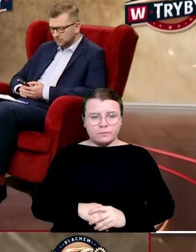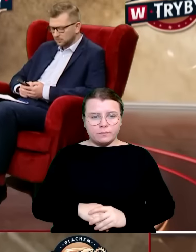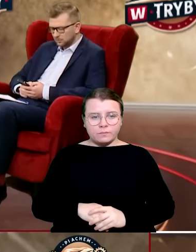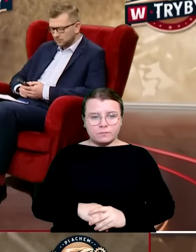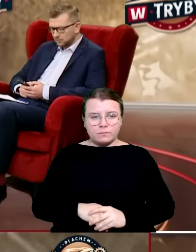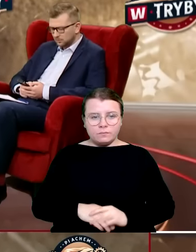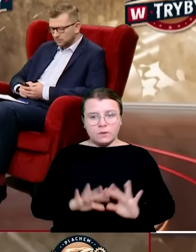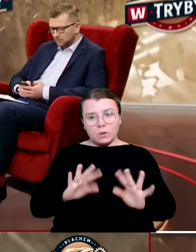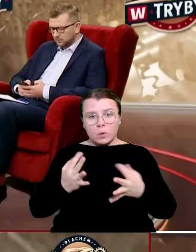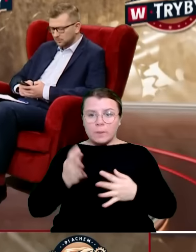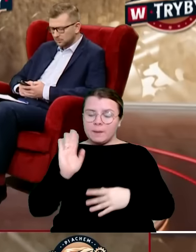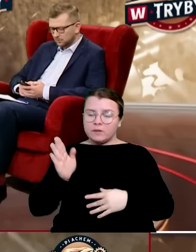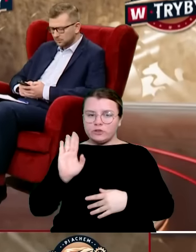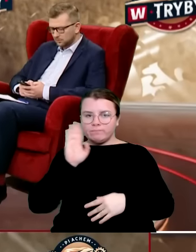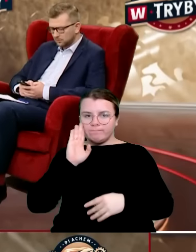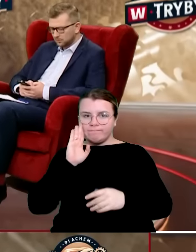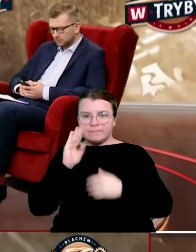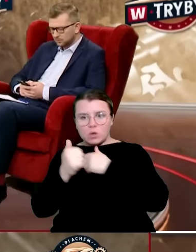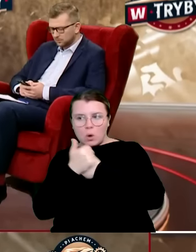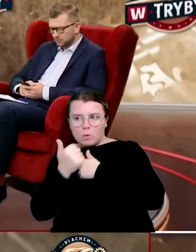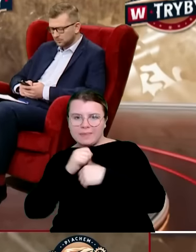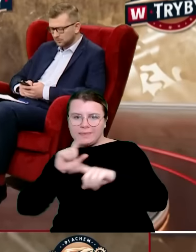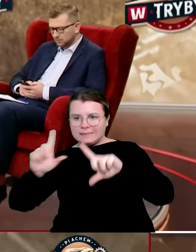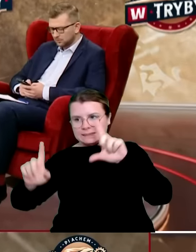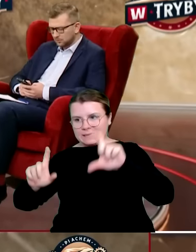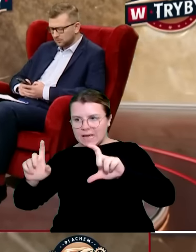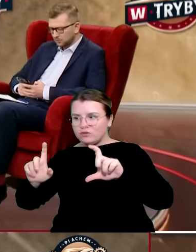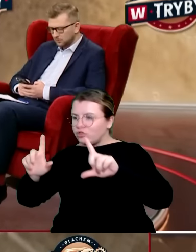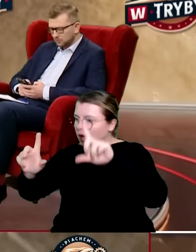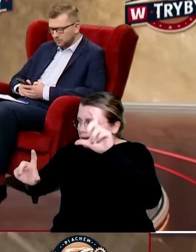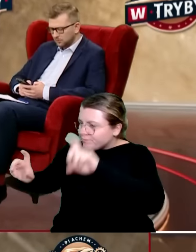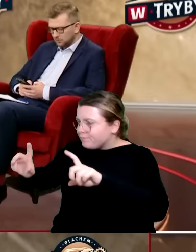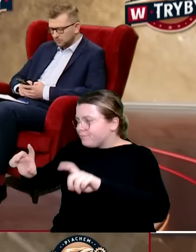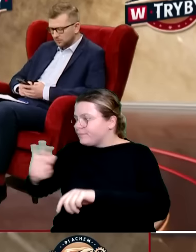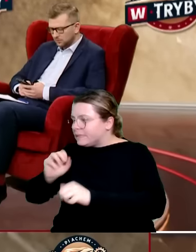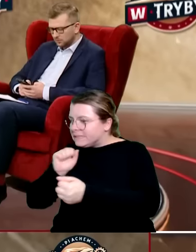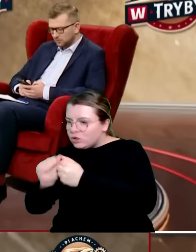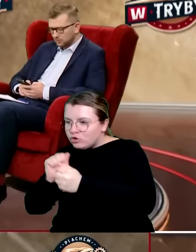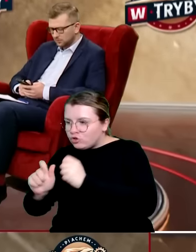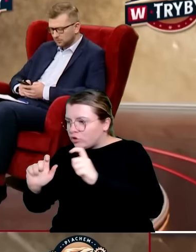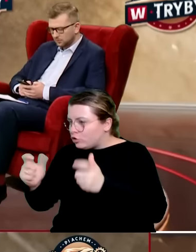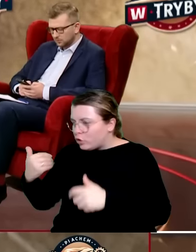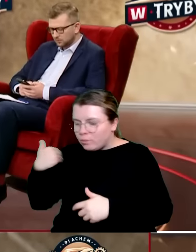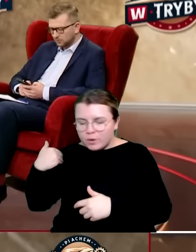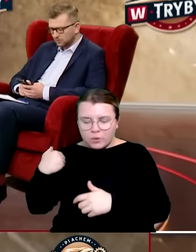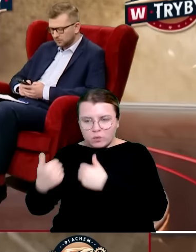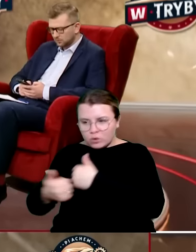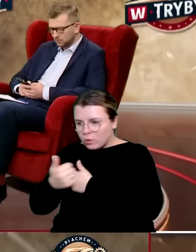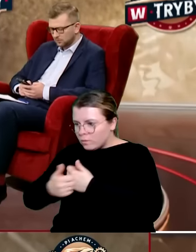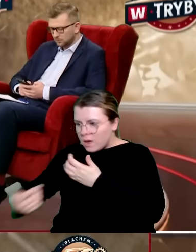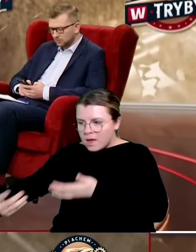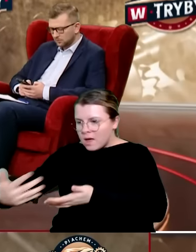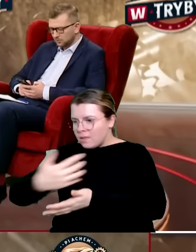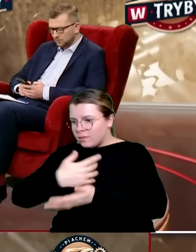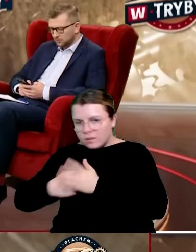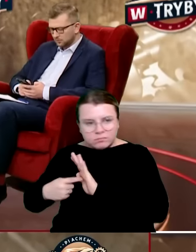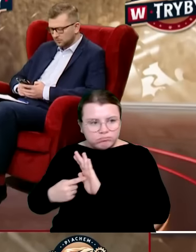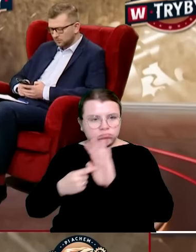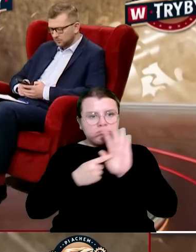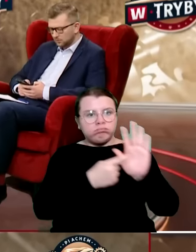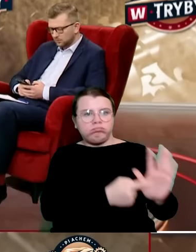przyniosą zdjęcia i dokumenty, co im zostało zniszczone, czyli dokumentację fotograficzną na przykład, co